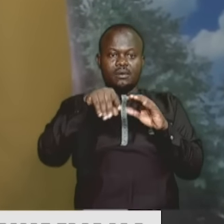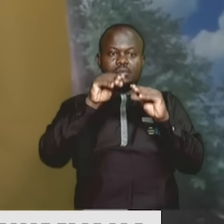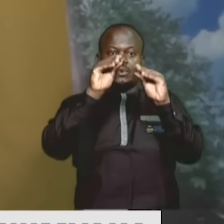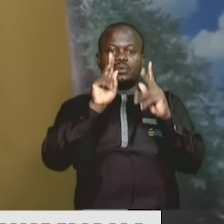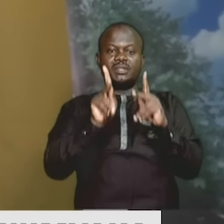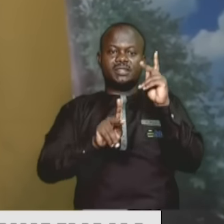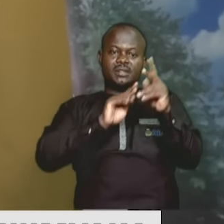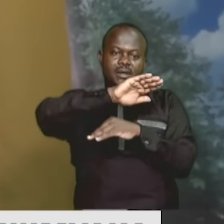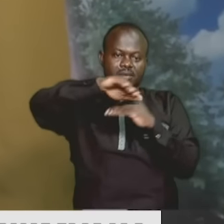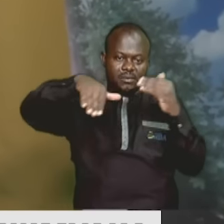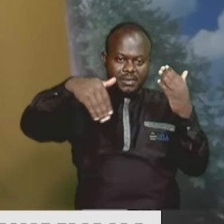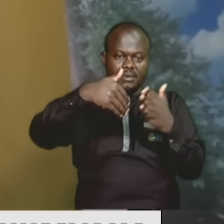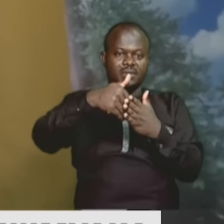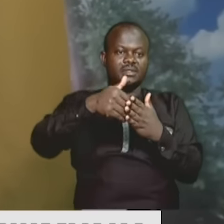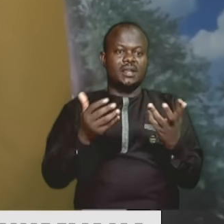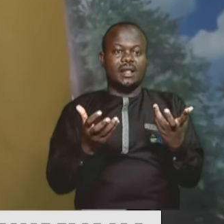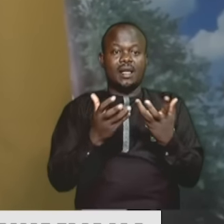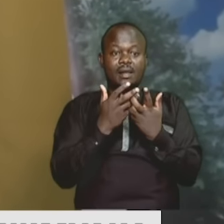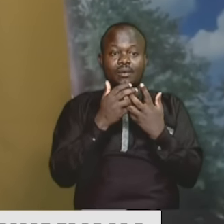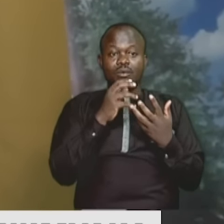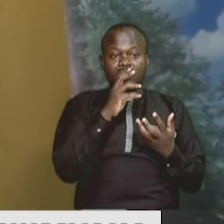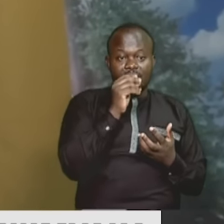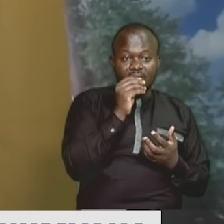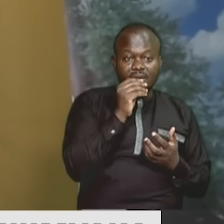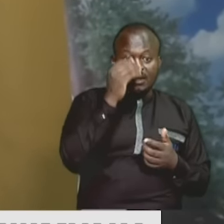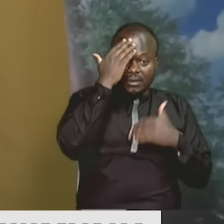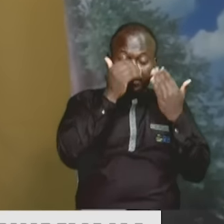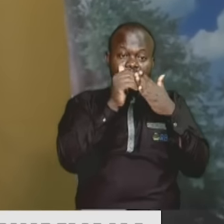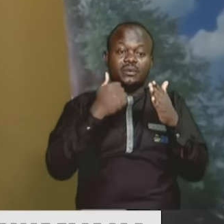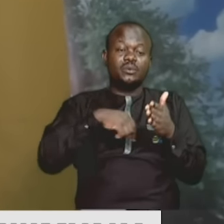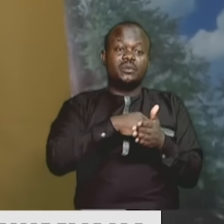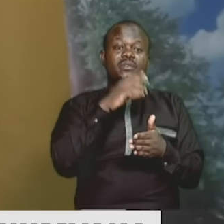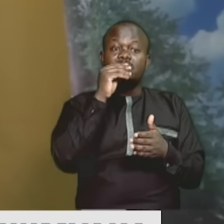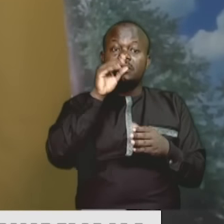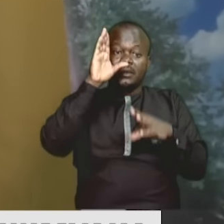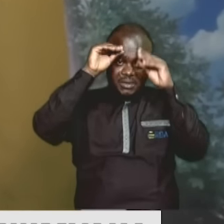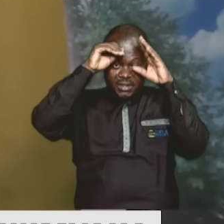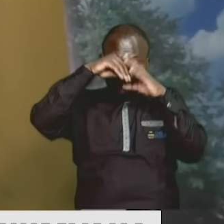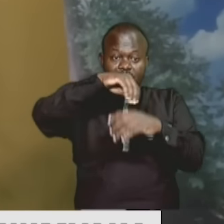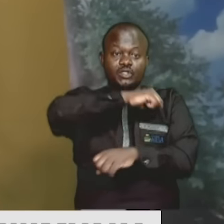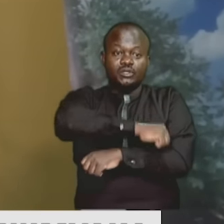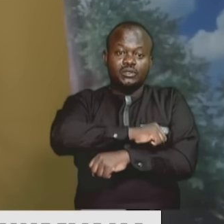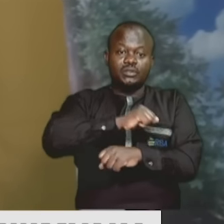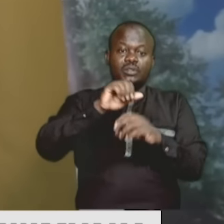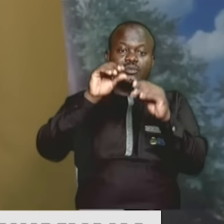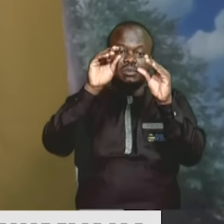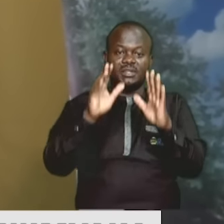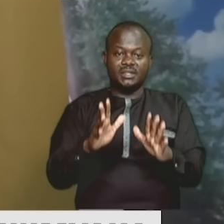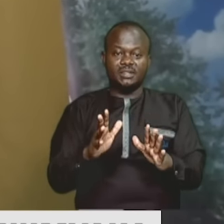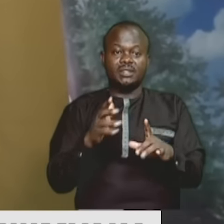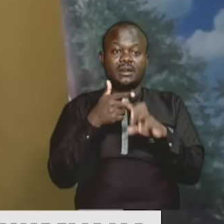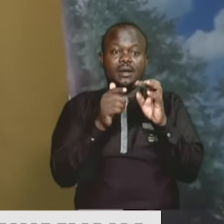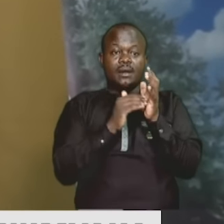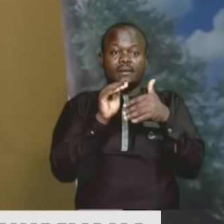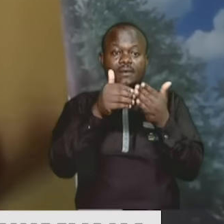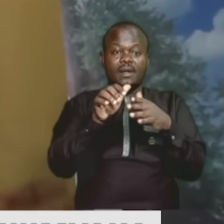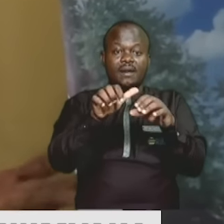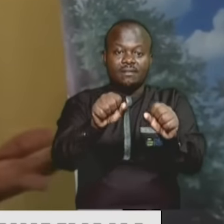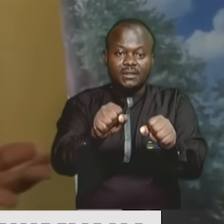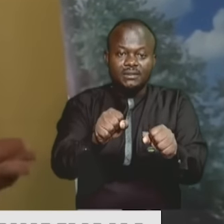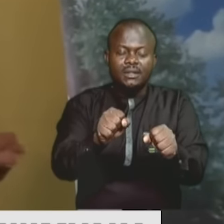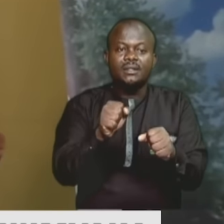abaturage agahuza teori kuko dufite teori mu ishuri twize twigisha nawe agafata akagira